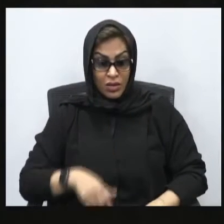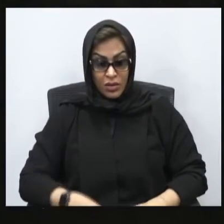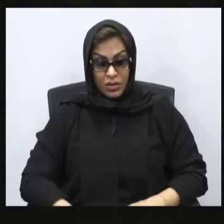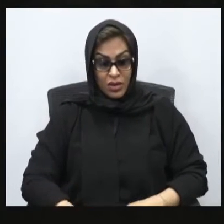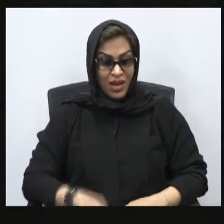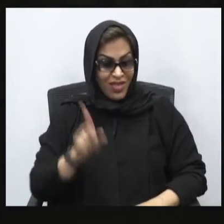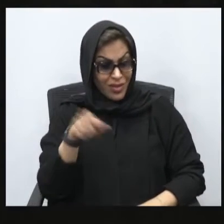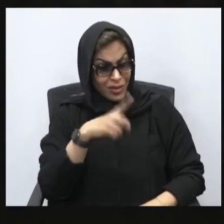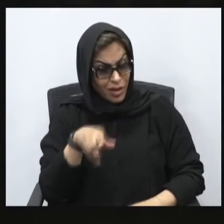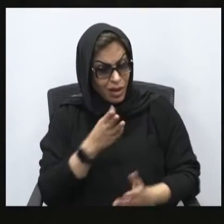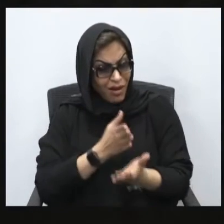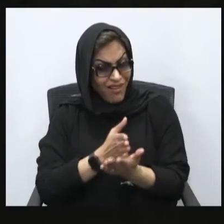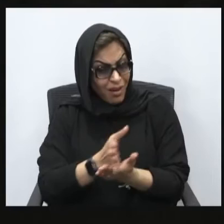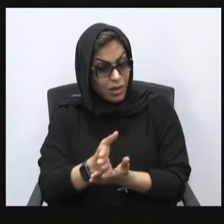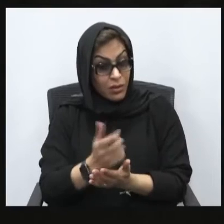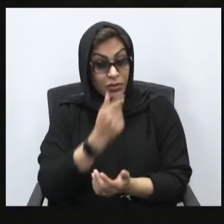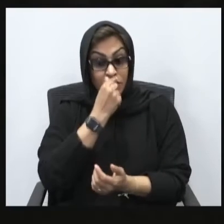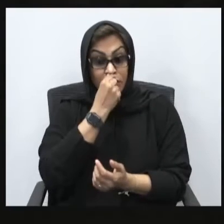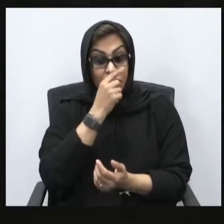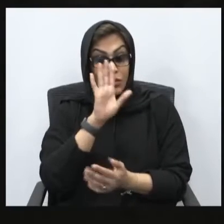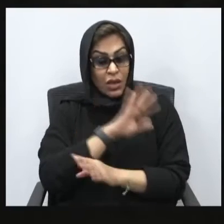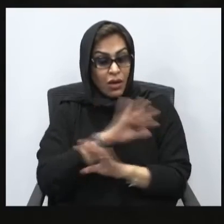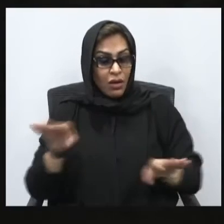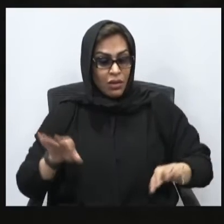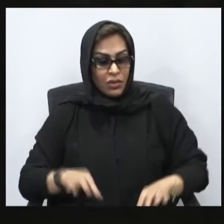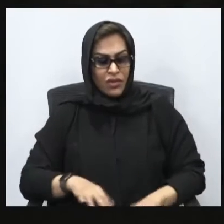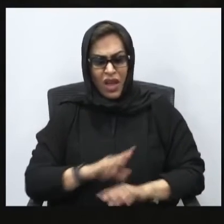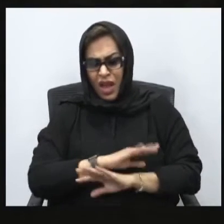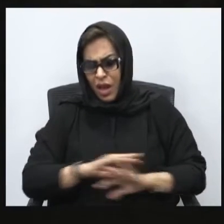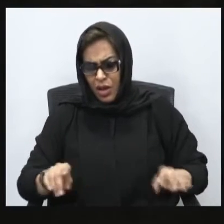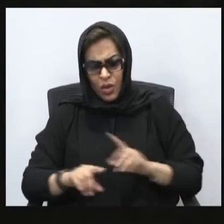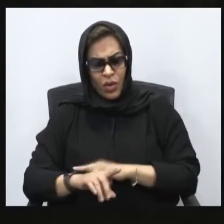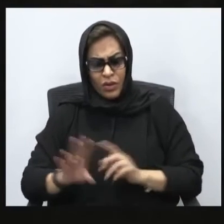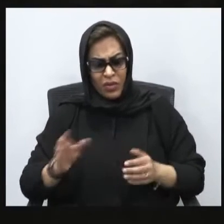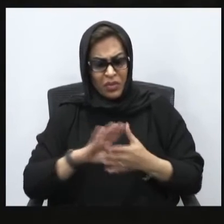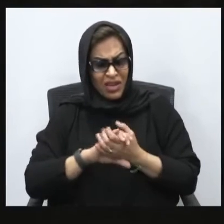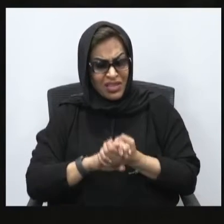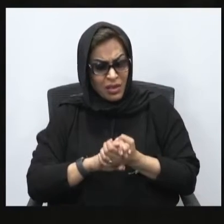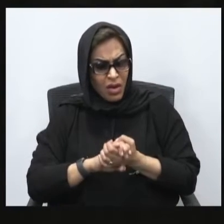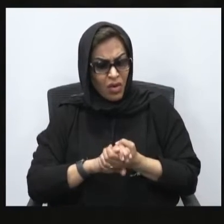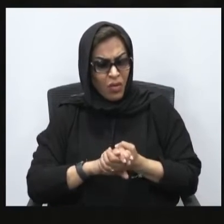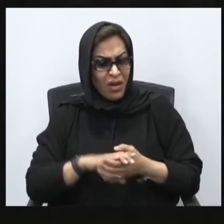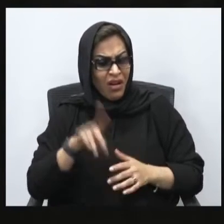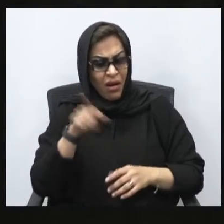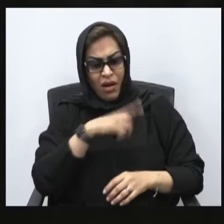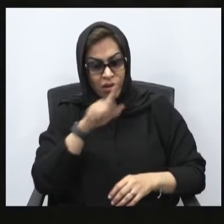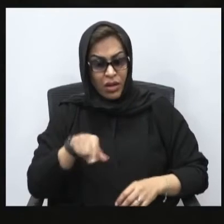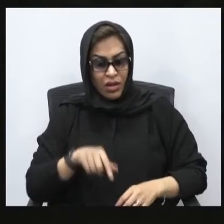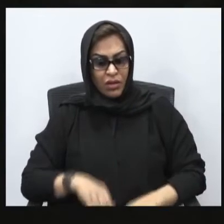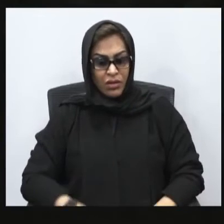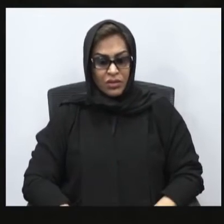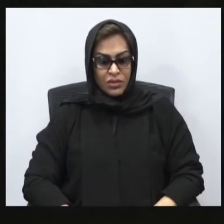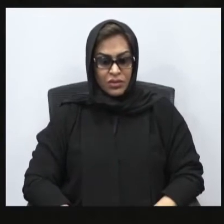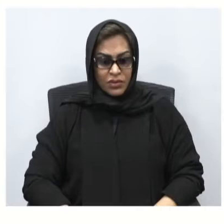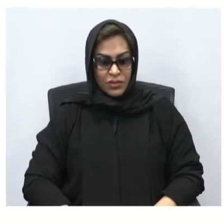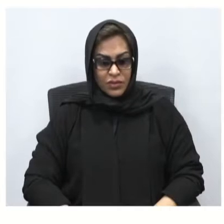هذه الطريقه الان او في اي وقت او مع احد من اصحابكم هذه الطريقه خطره لماذا